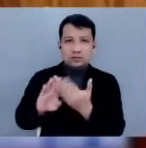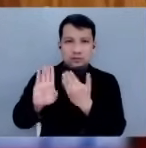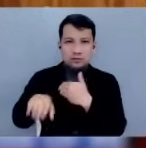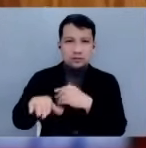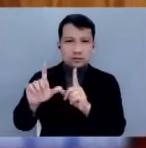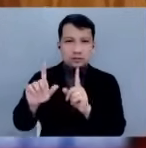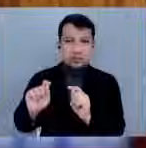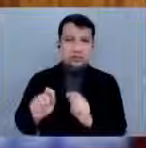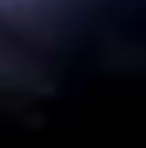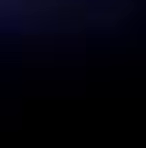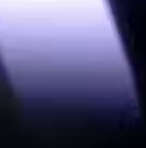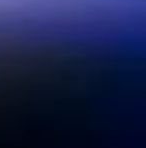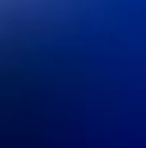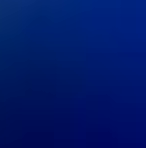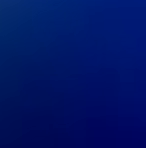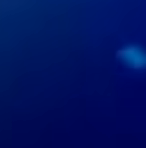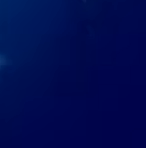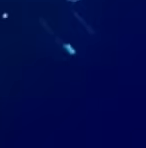Saturday.